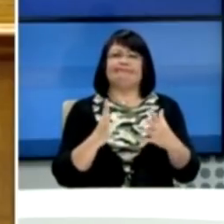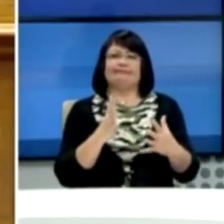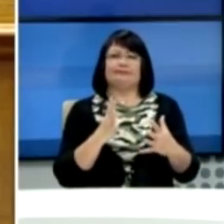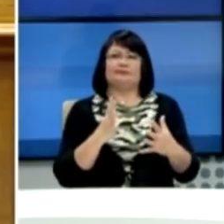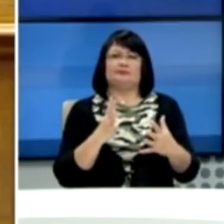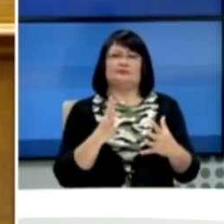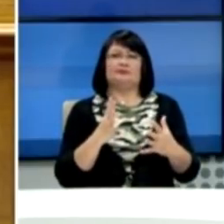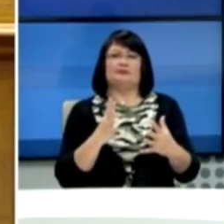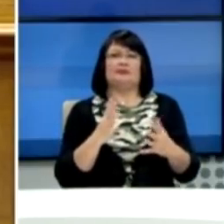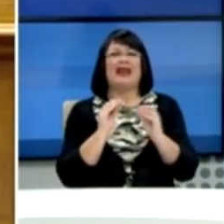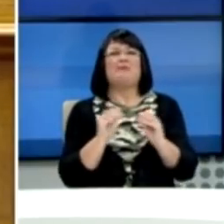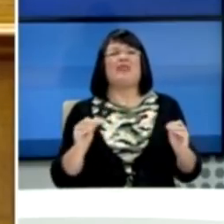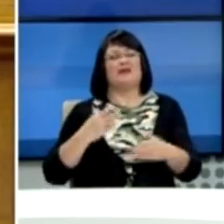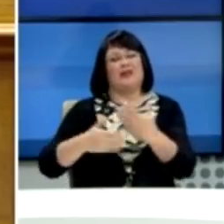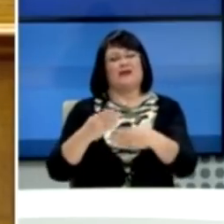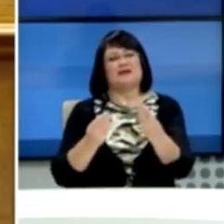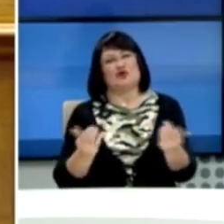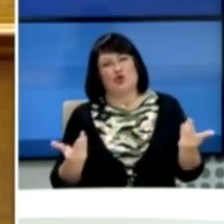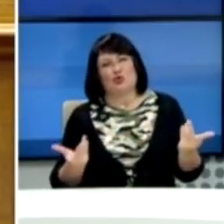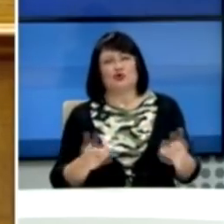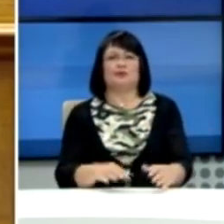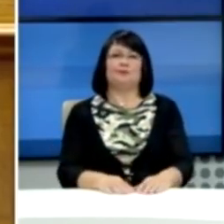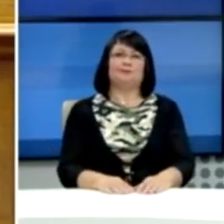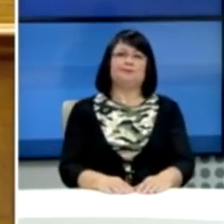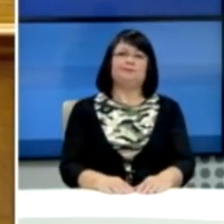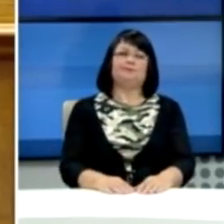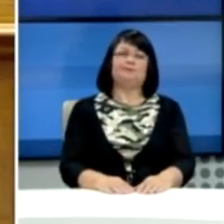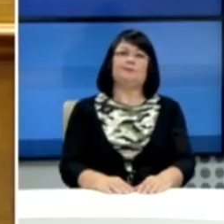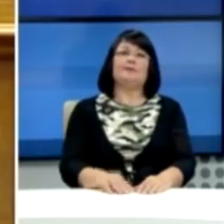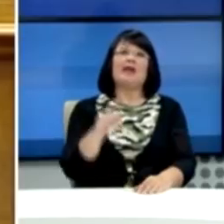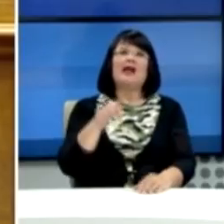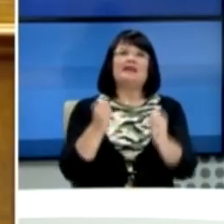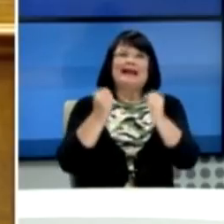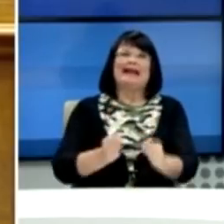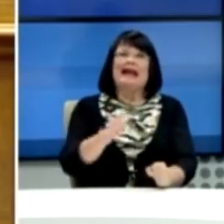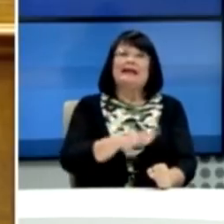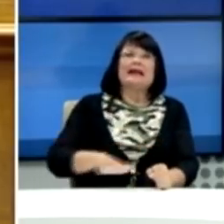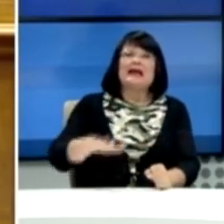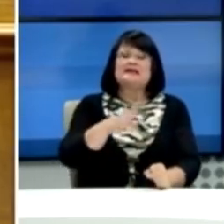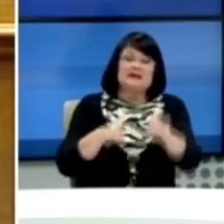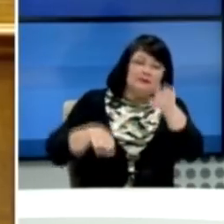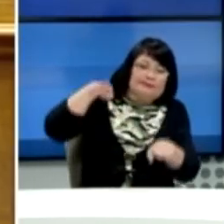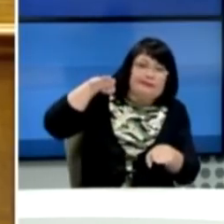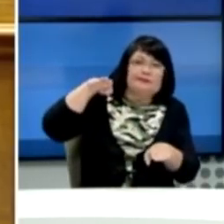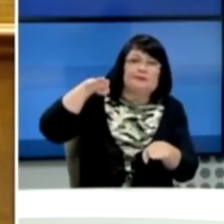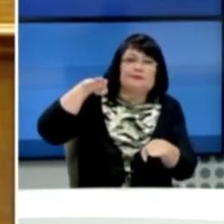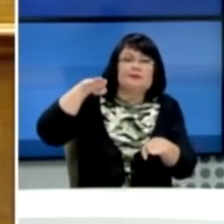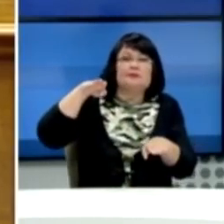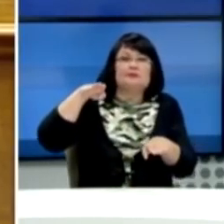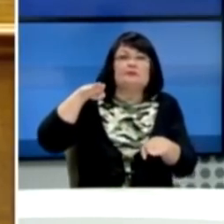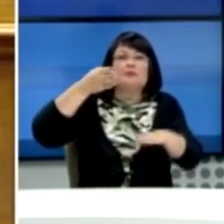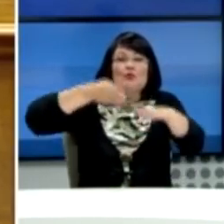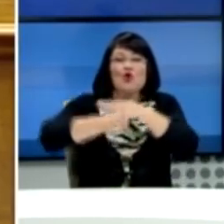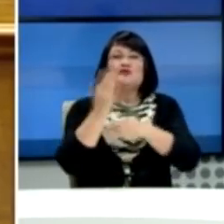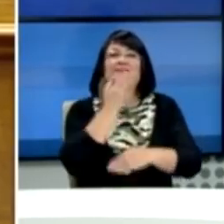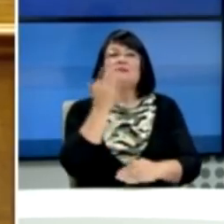υπάρχουν μέσα στην ίδια την εκπαιδευτική διαδικασία. Η κατάσταση αυτή διαμορφώνει άνισους όρους στην πρόσβαση